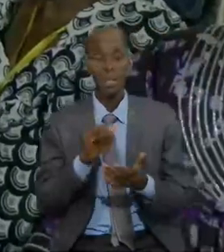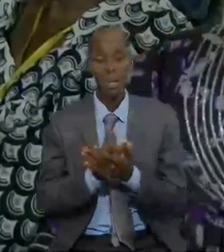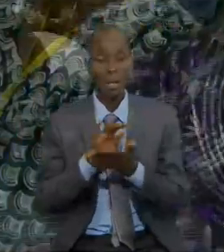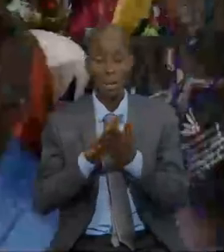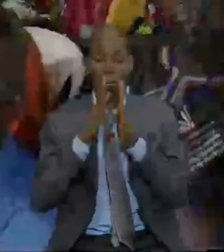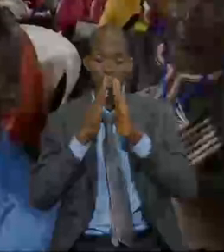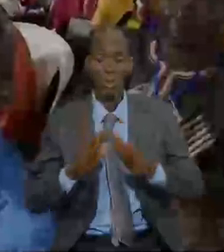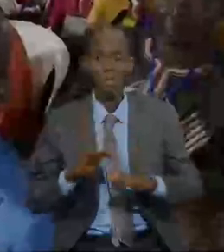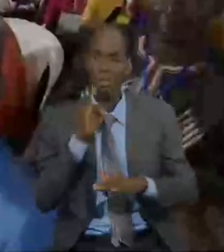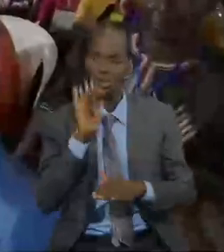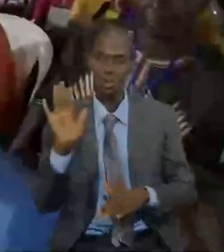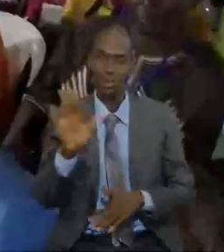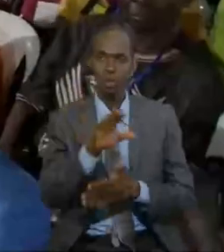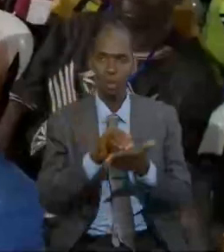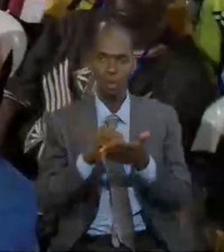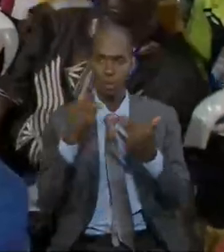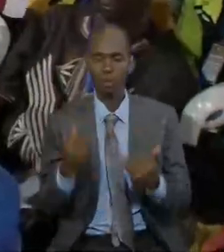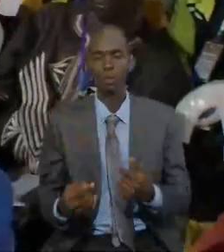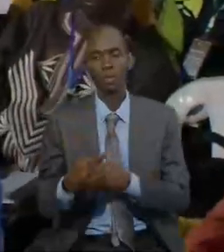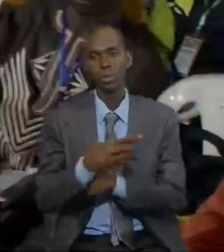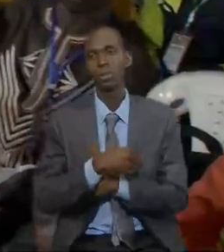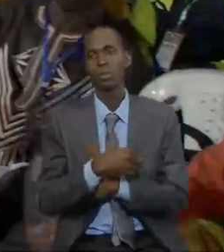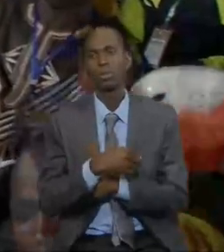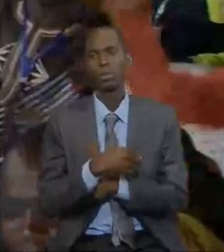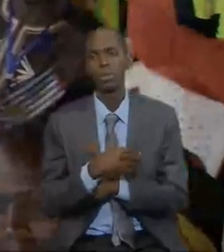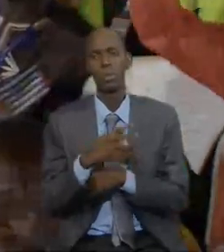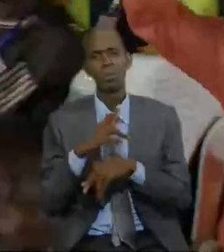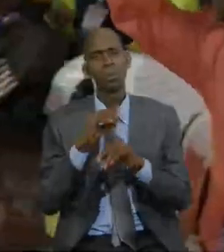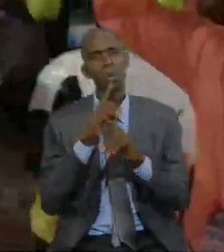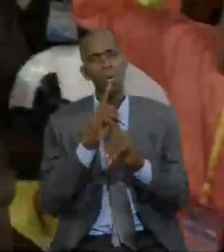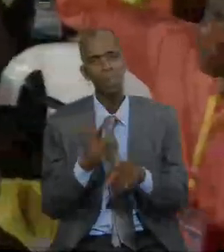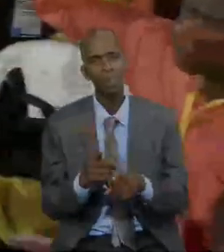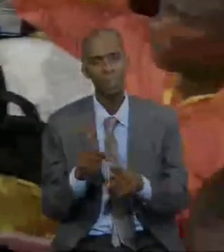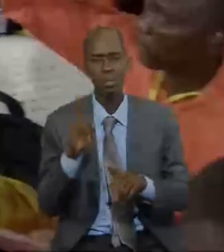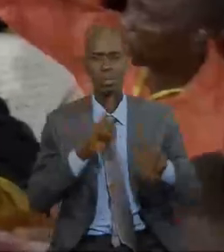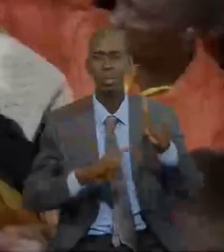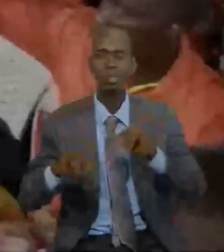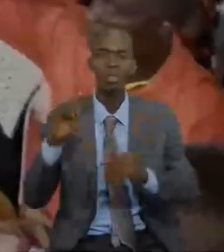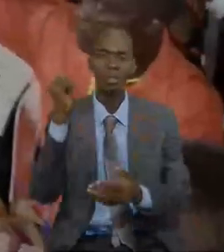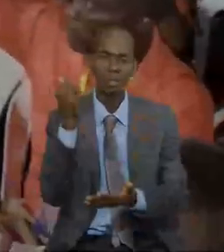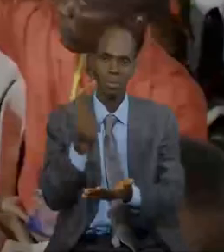pour vous aujourd'hui je viens là-bas